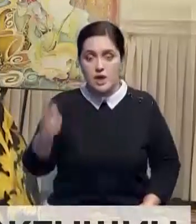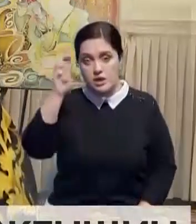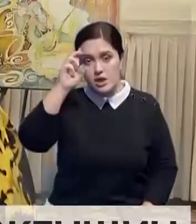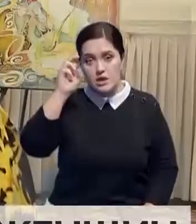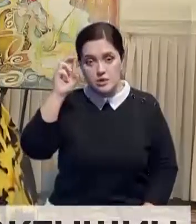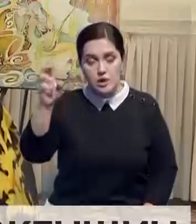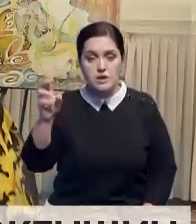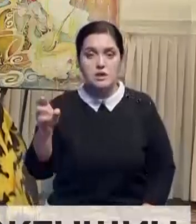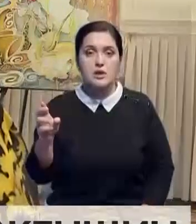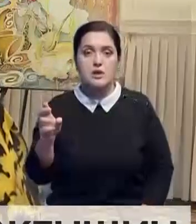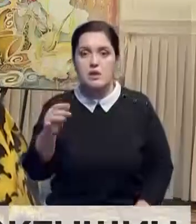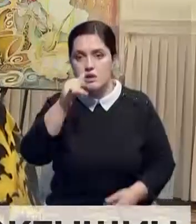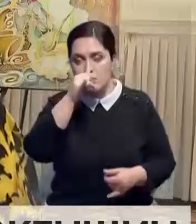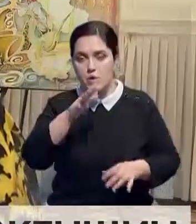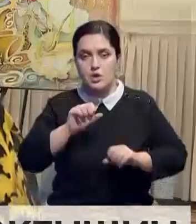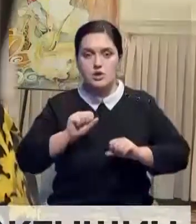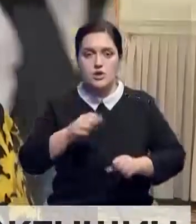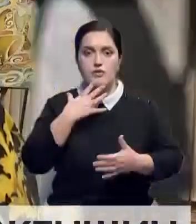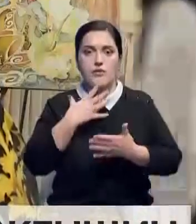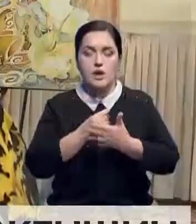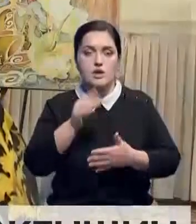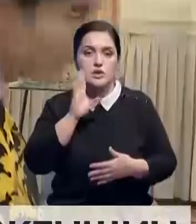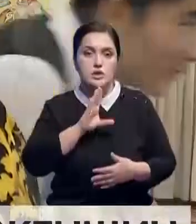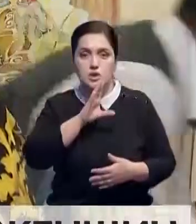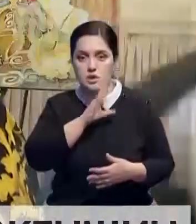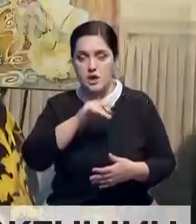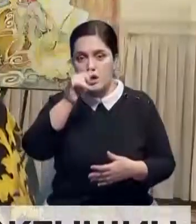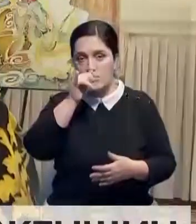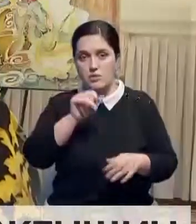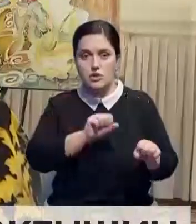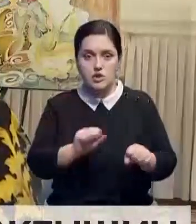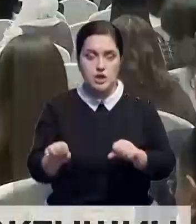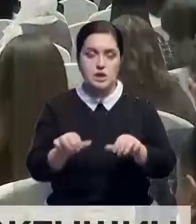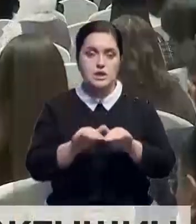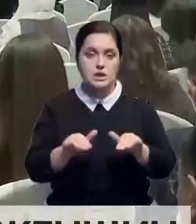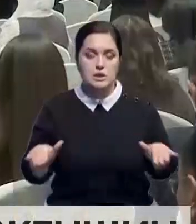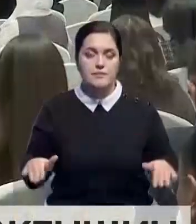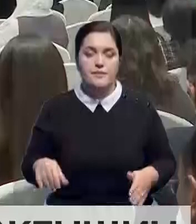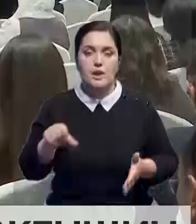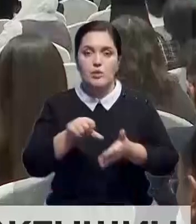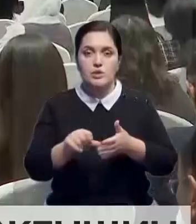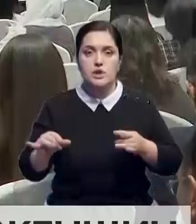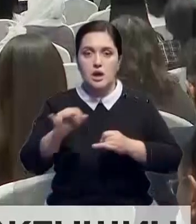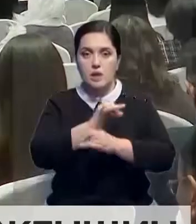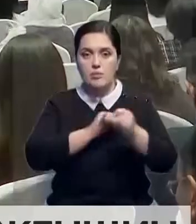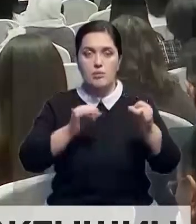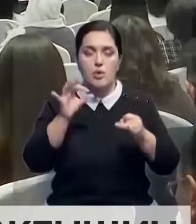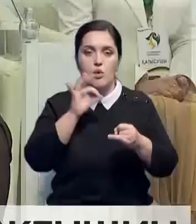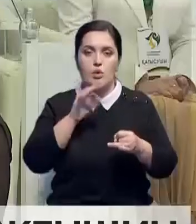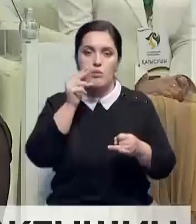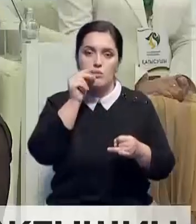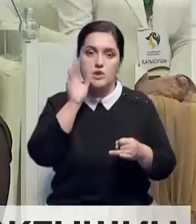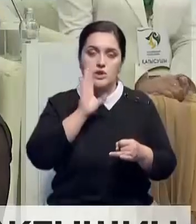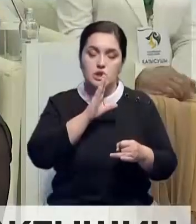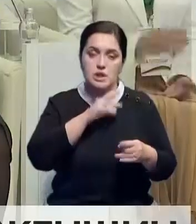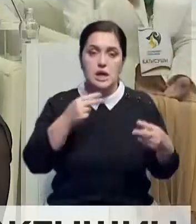в правовом, не можем защитить своих женщин, не можем защитить детей от насилия? Участники обсудили и вопросы гендерного